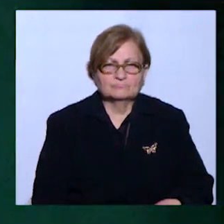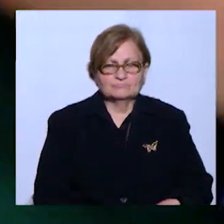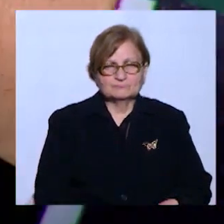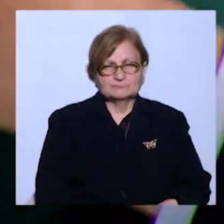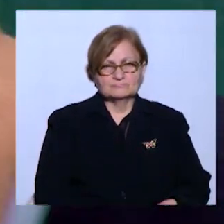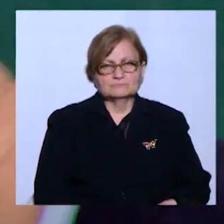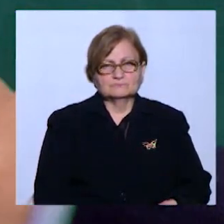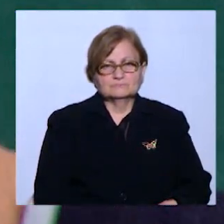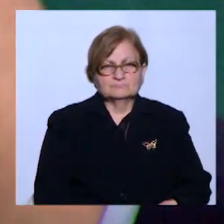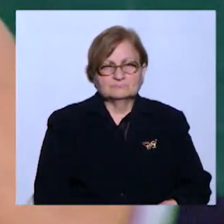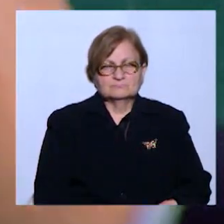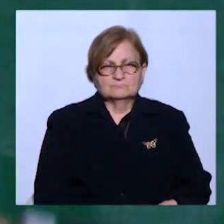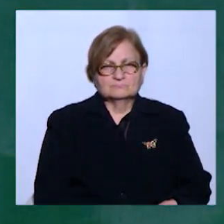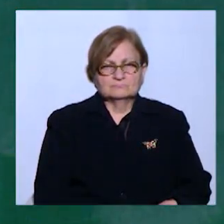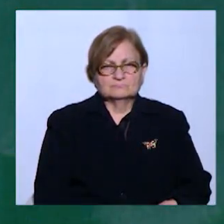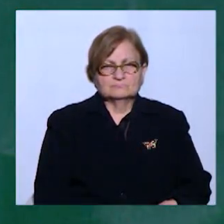21 20-დი.